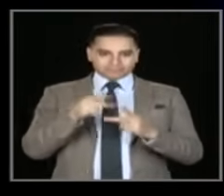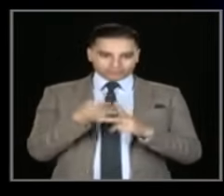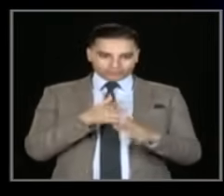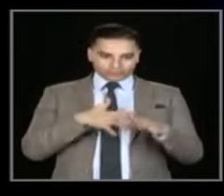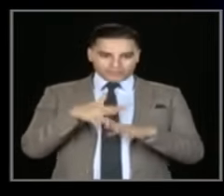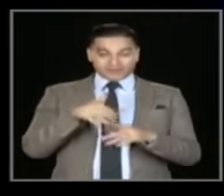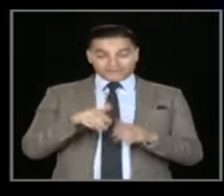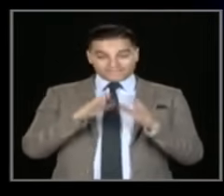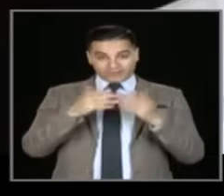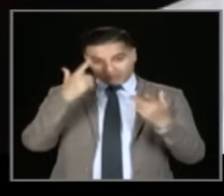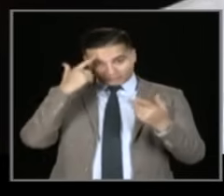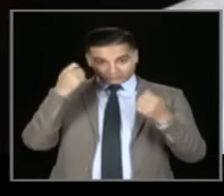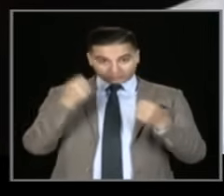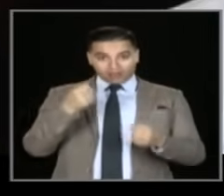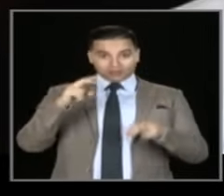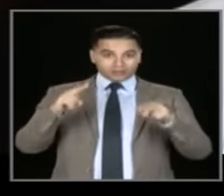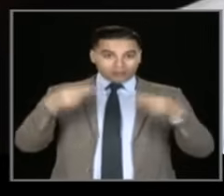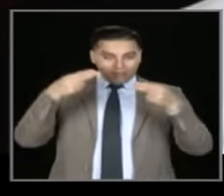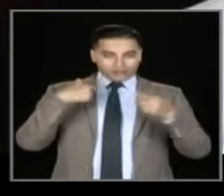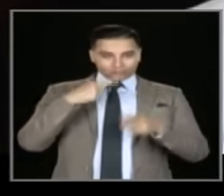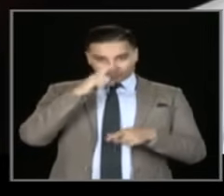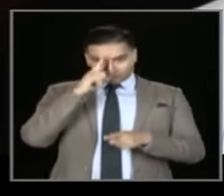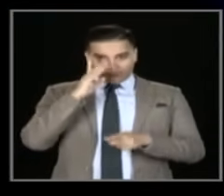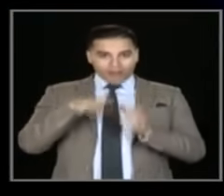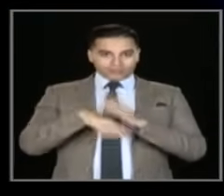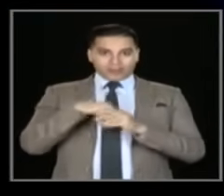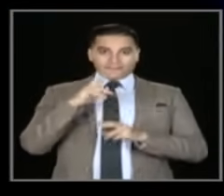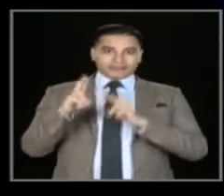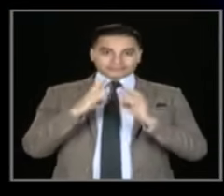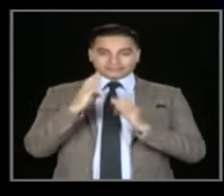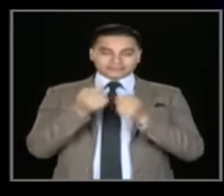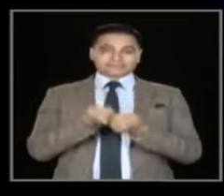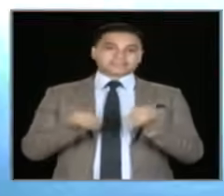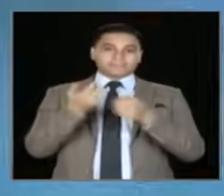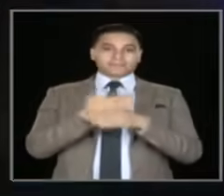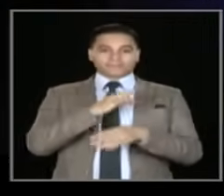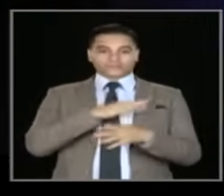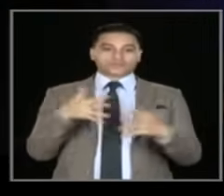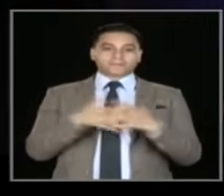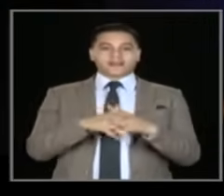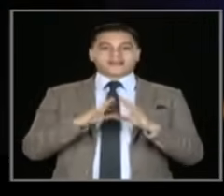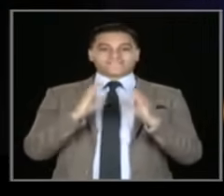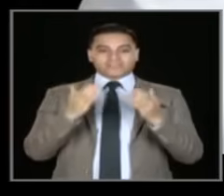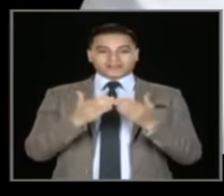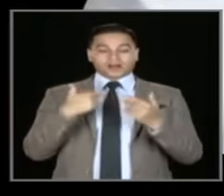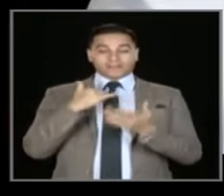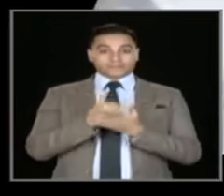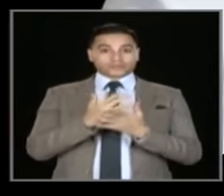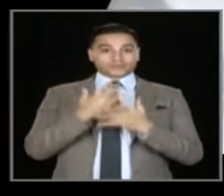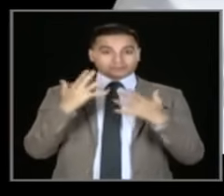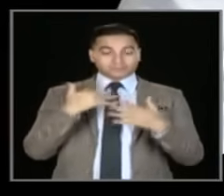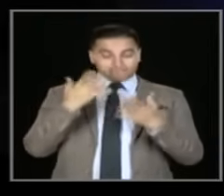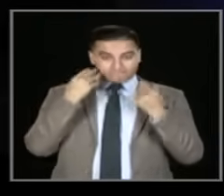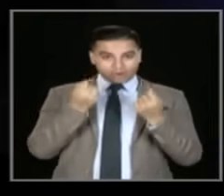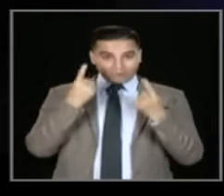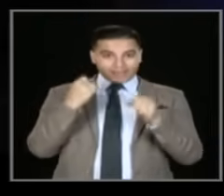النهارده فريقي معتمد عليا في تحت الضغط، وان شاء الله اقدر اجاوب على عدد كبير من الاسئله واكون سبب في فوز فريقي النهارده. عليا مسؤوليه كبيره النهارده، جمعت معلومات في